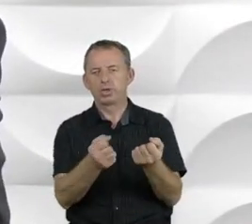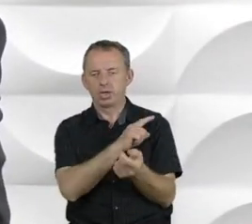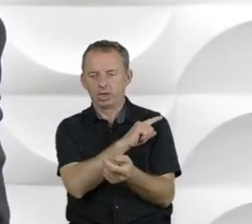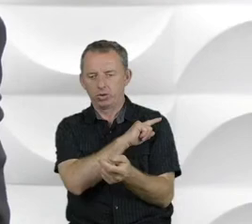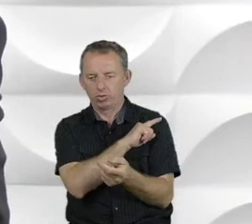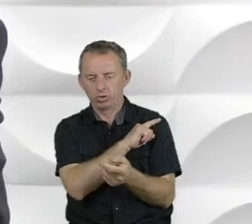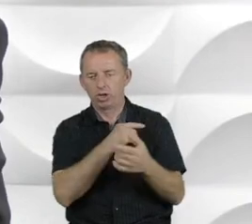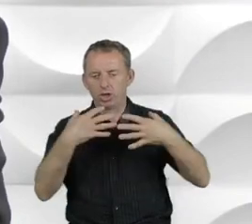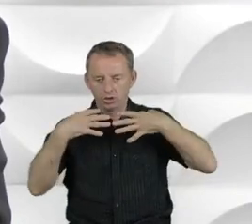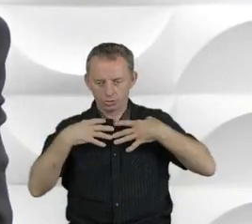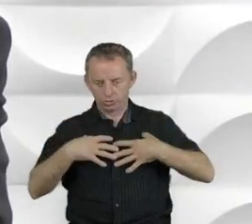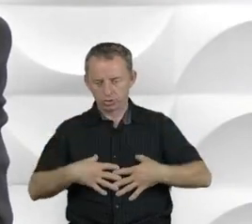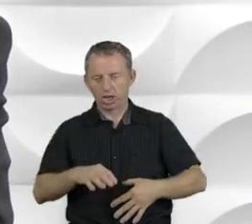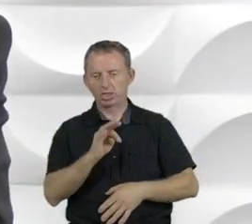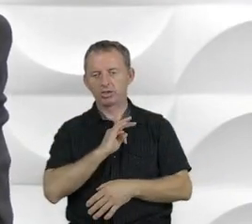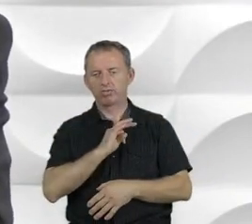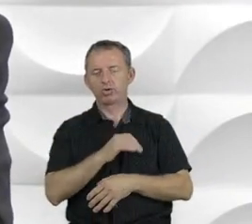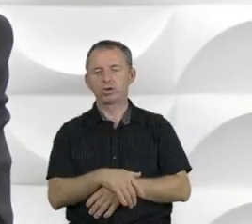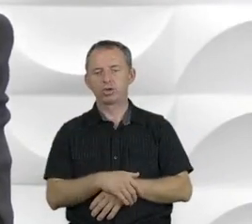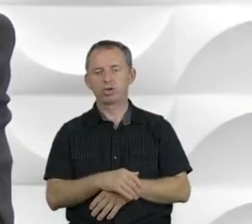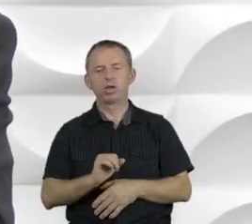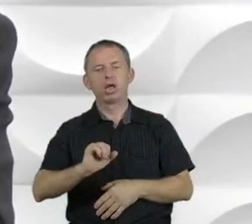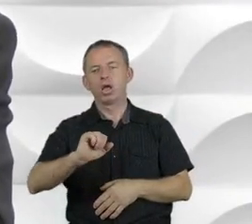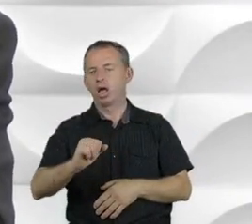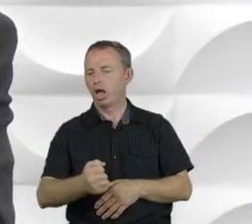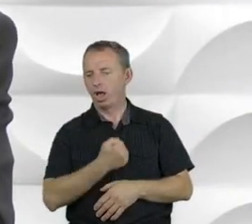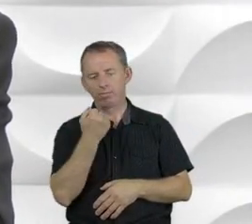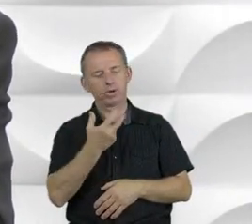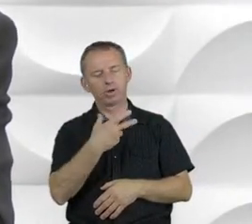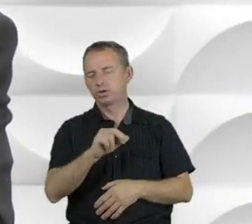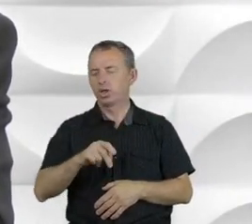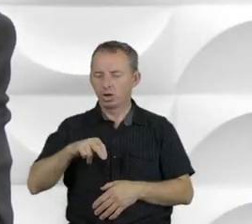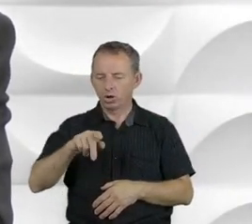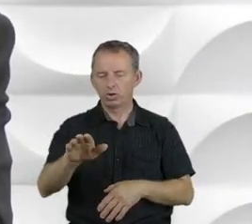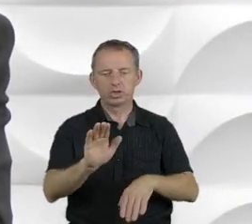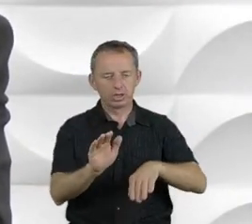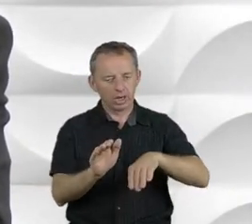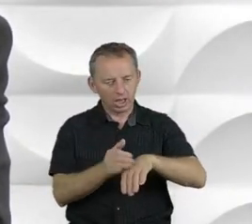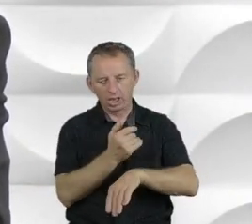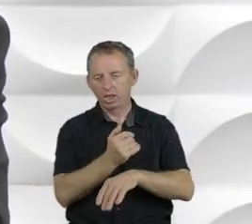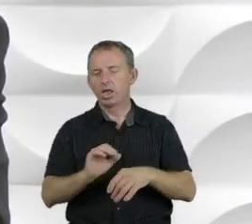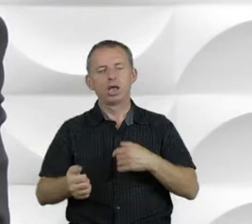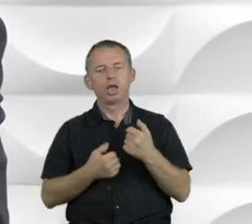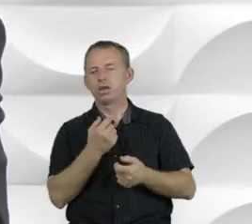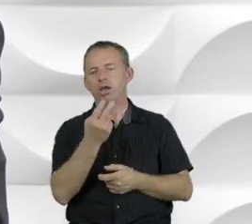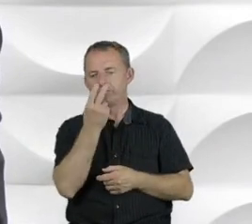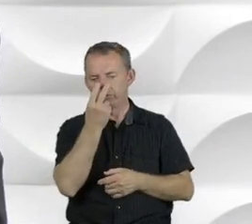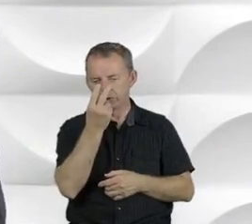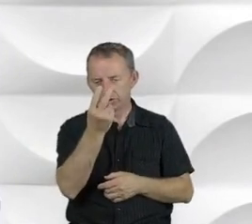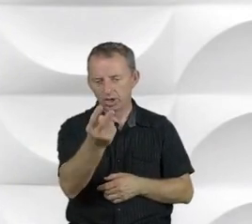szat swoich, aby nie chodzić nago i aby nie widziano sromoty